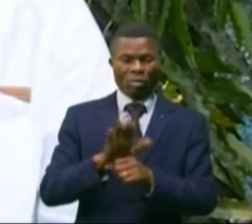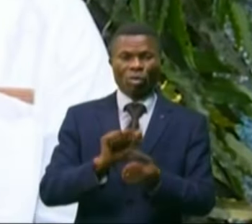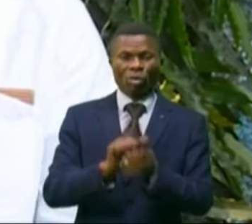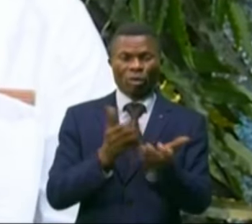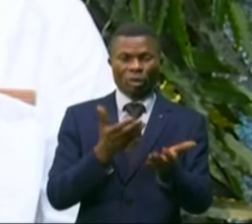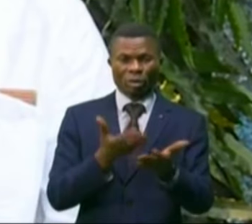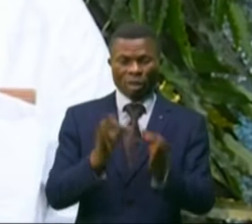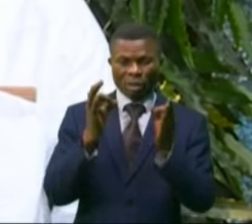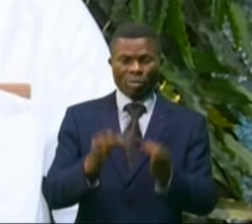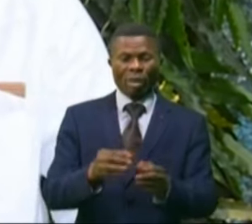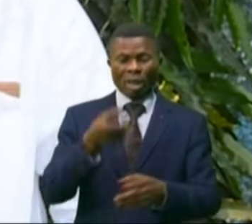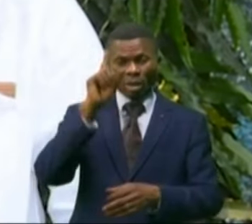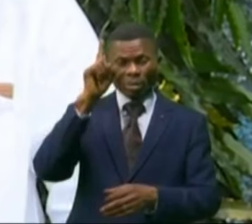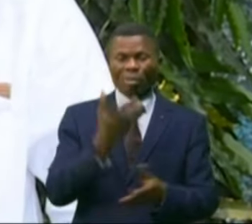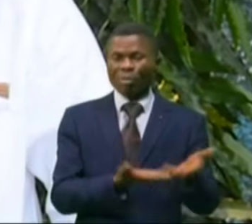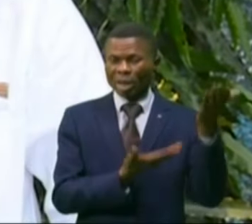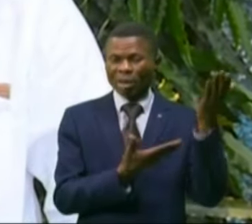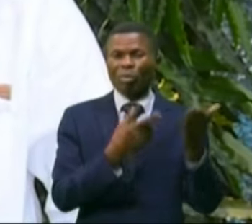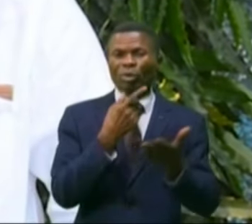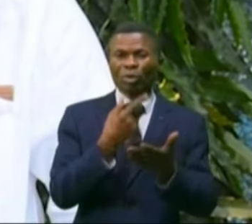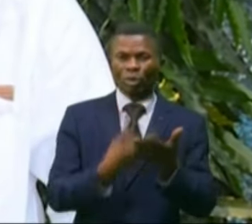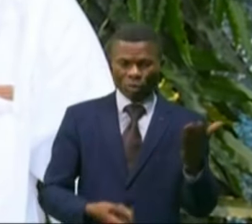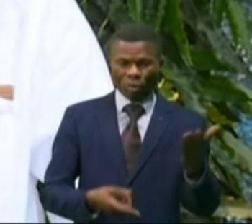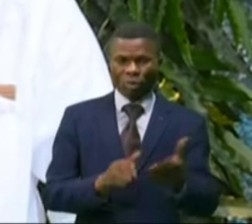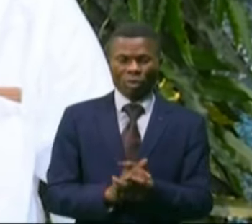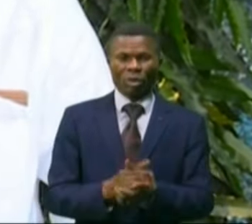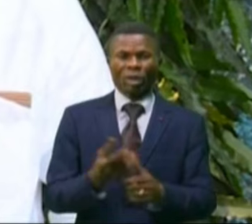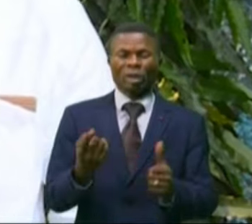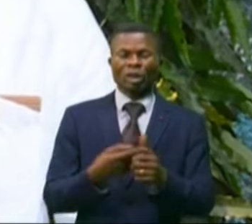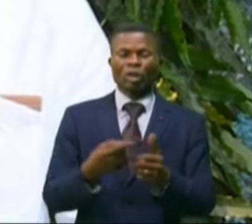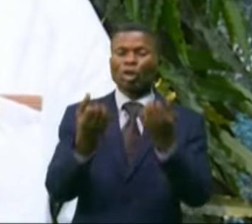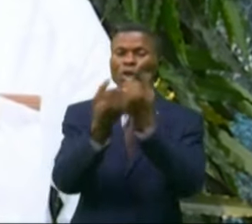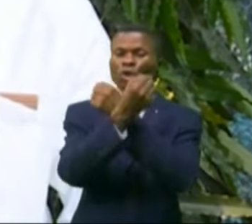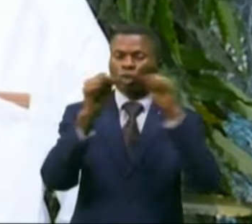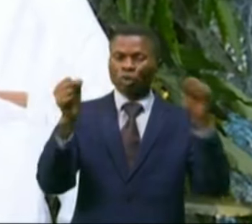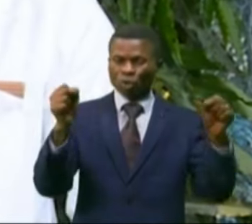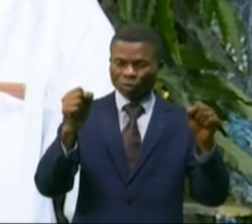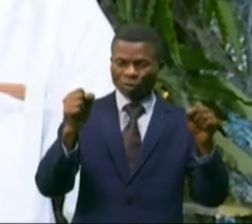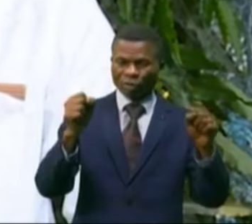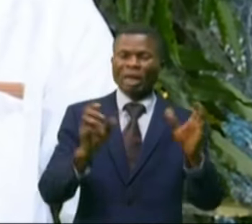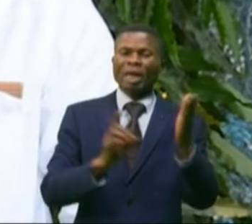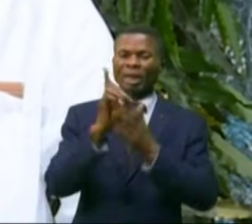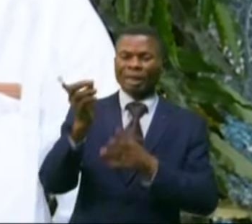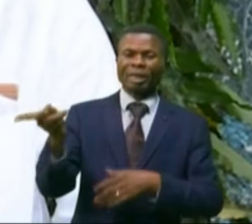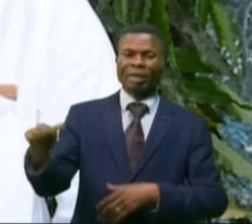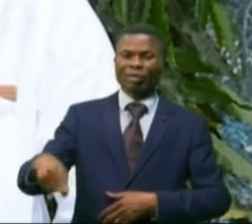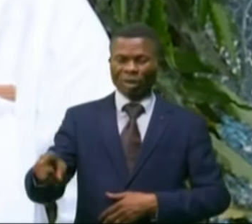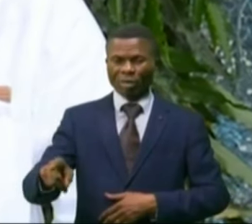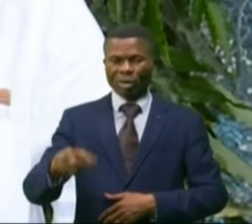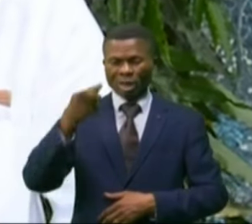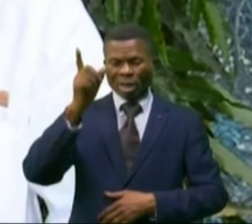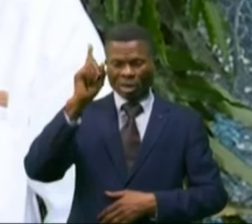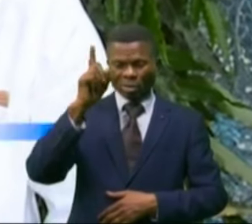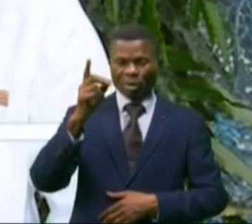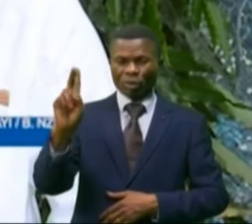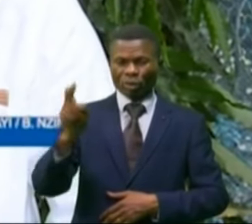nous, la priorité, ça, c'est le désenclavement. Mais deuxième priorité, qui devrait être